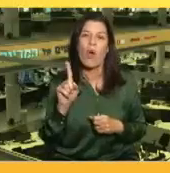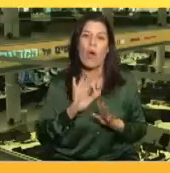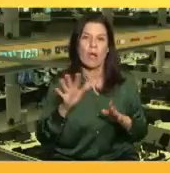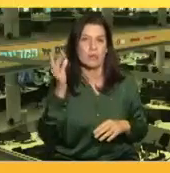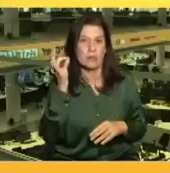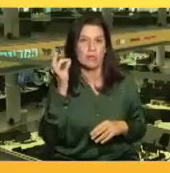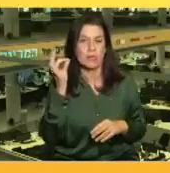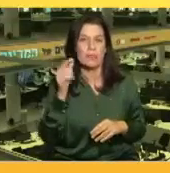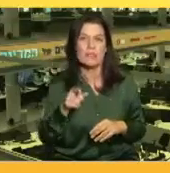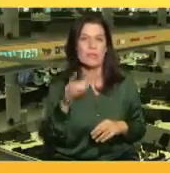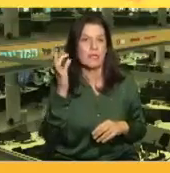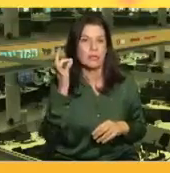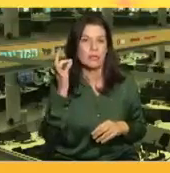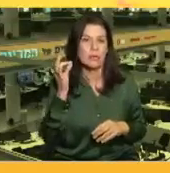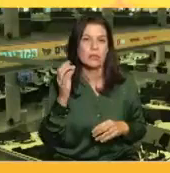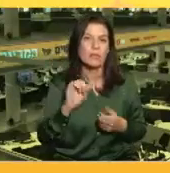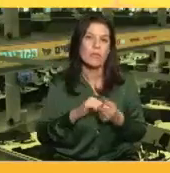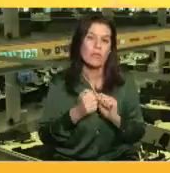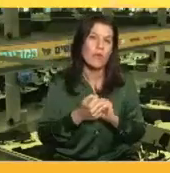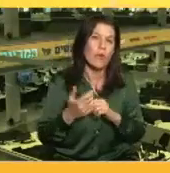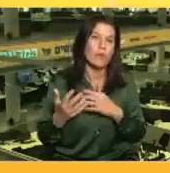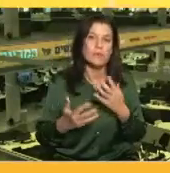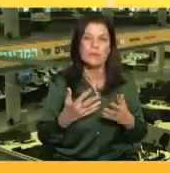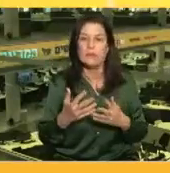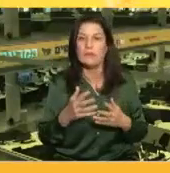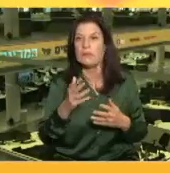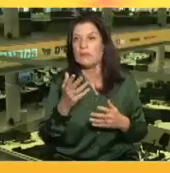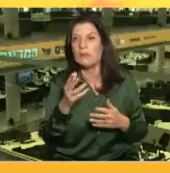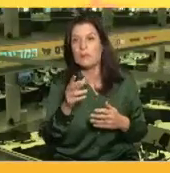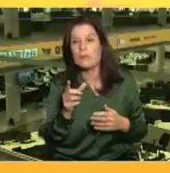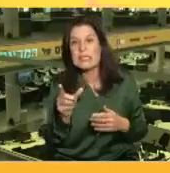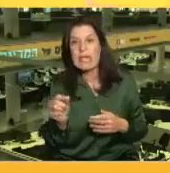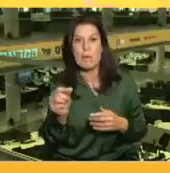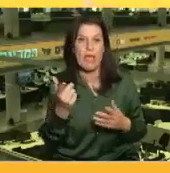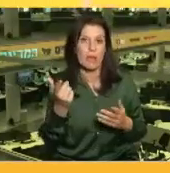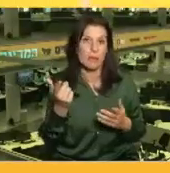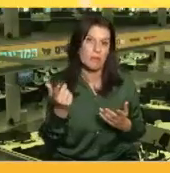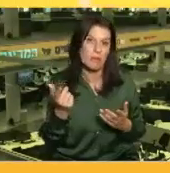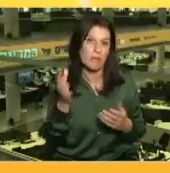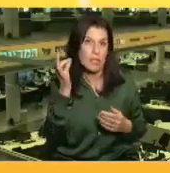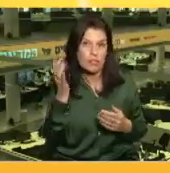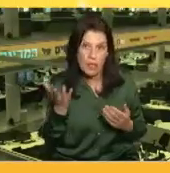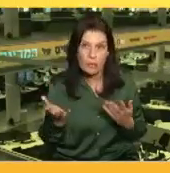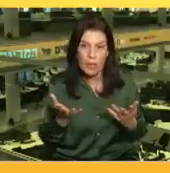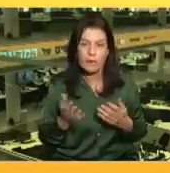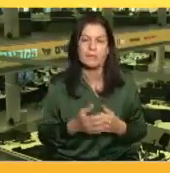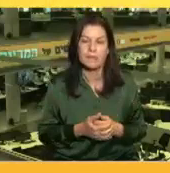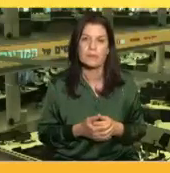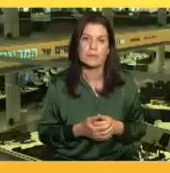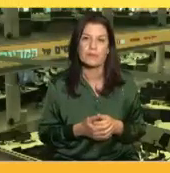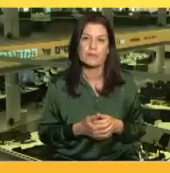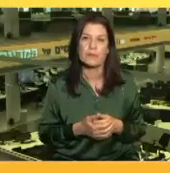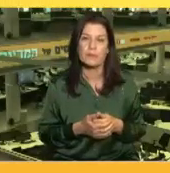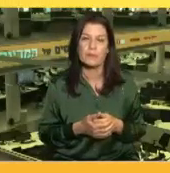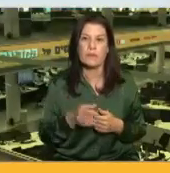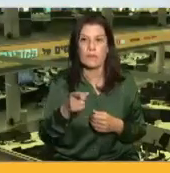של נשים או של פרויקטים שמעורבים בהם נשים, כי גם אם יש צמד שאחד מהם זה אישה, אז זה נחשב אישה, בוא נודה באמת, או ג'יין בורדו, זו